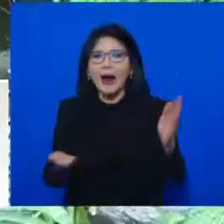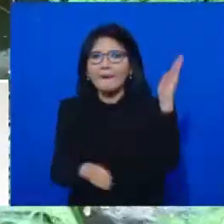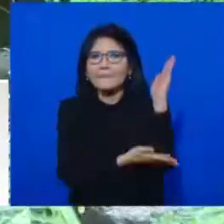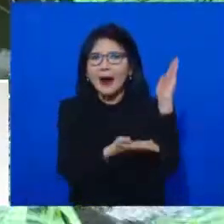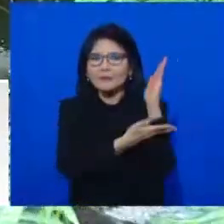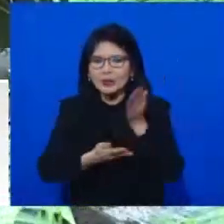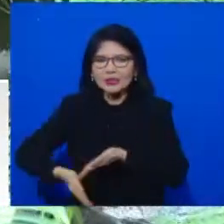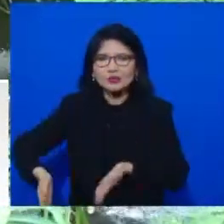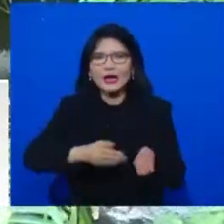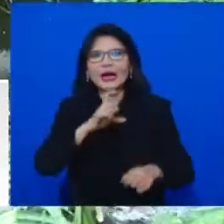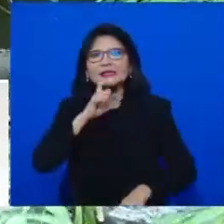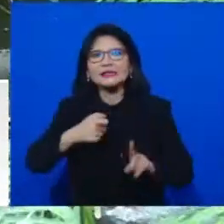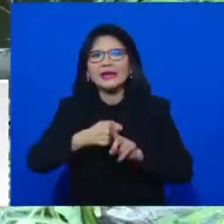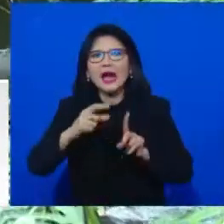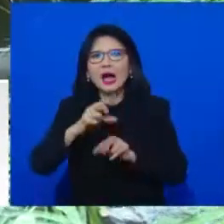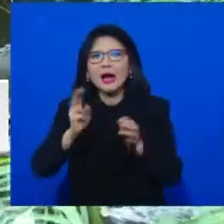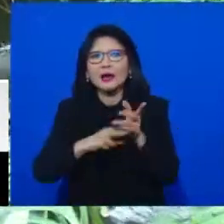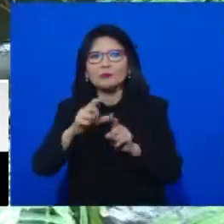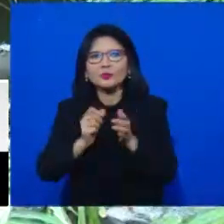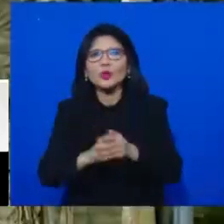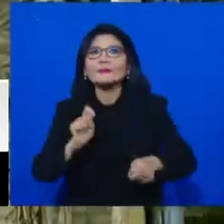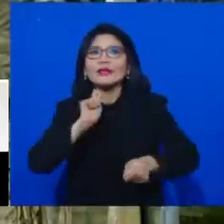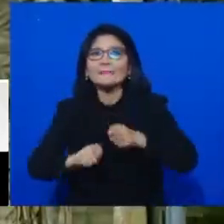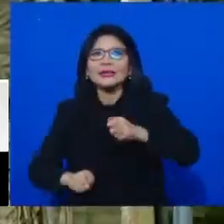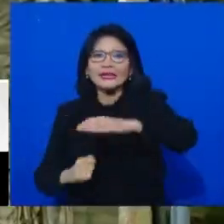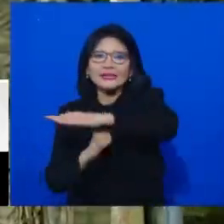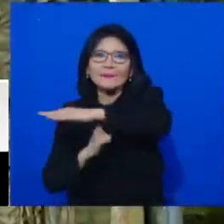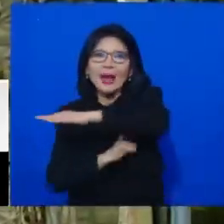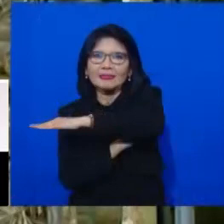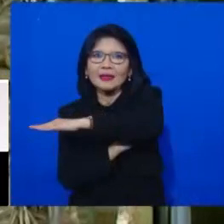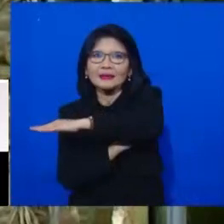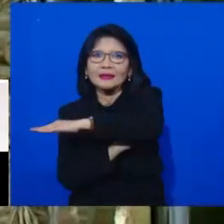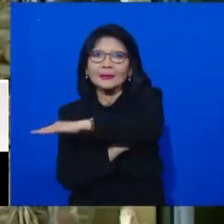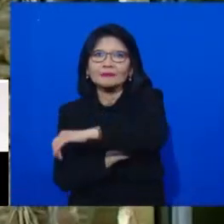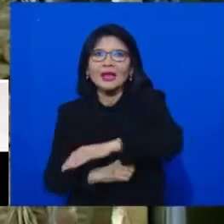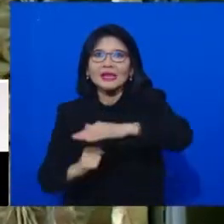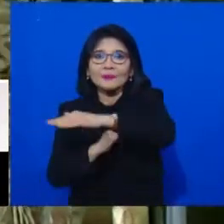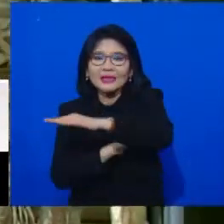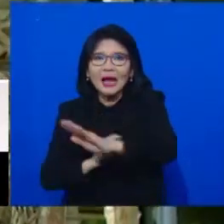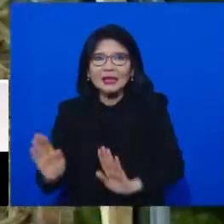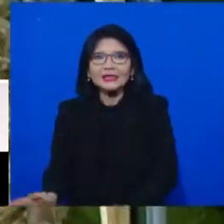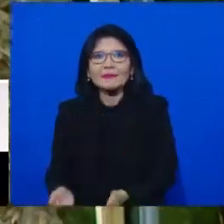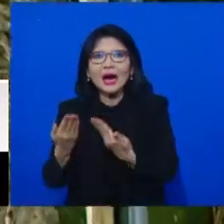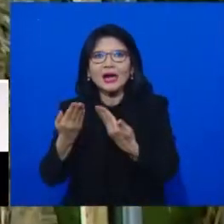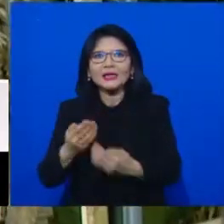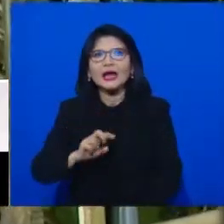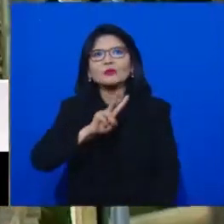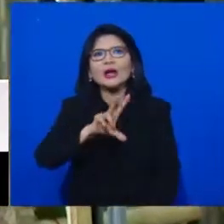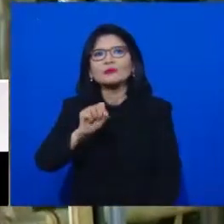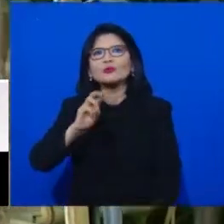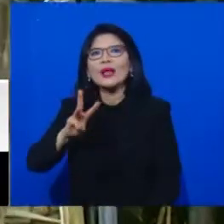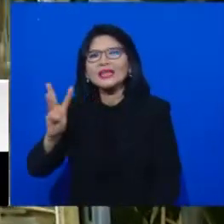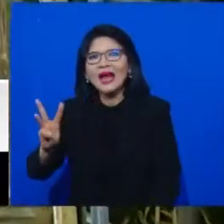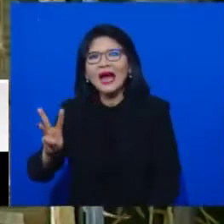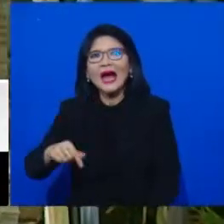Sungai Cikapundung ini adalah pembuatan jembatan ini. Nah, jembatan ini dibangun pada awal tahun 2023 dan